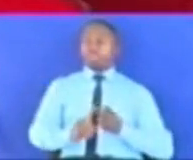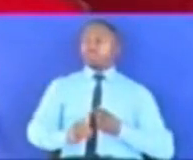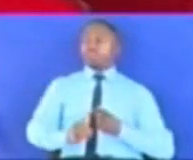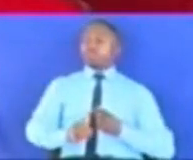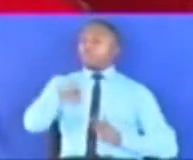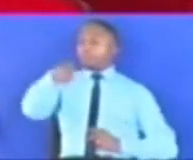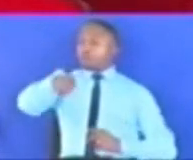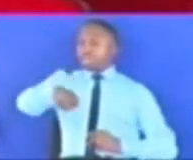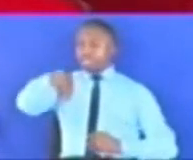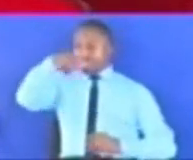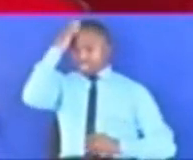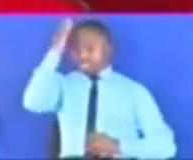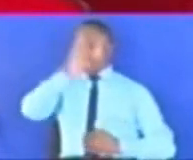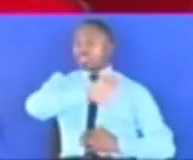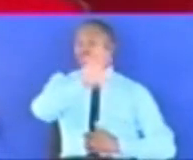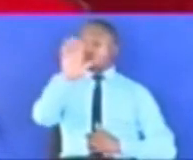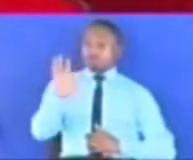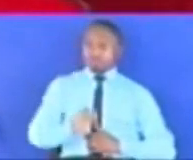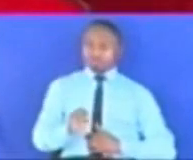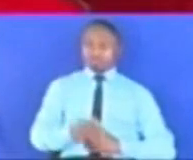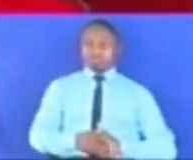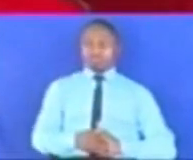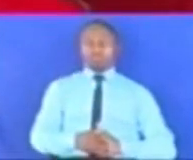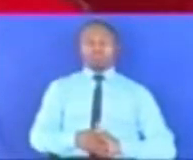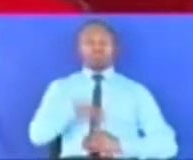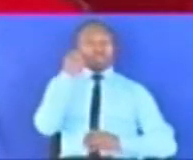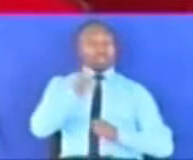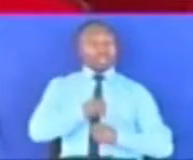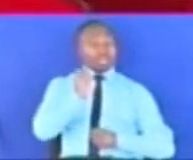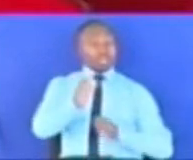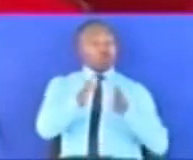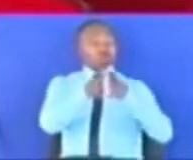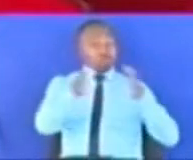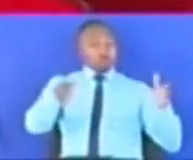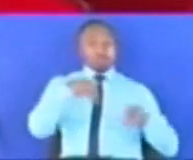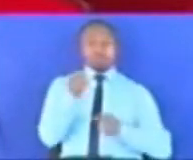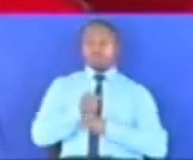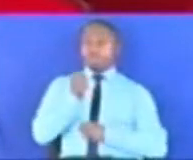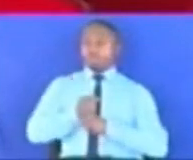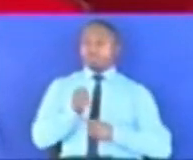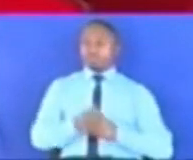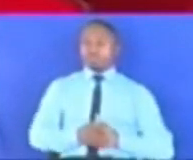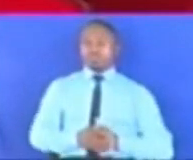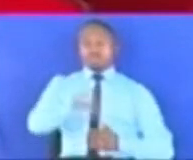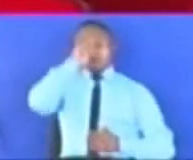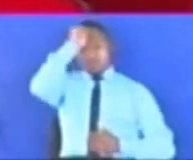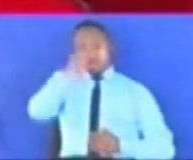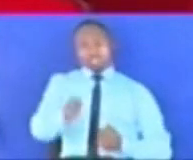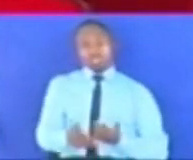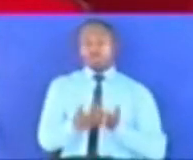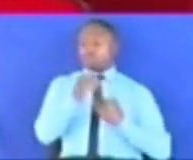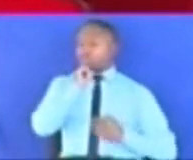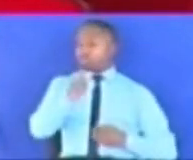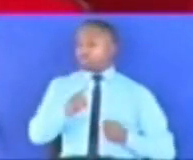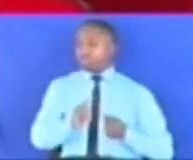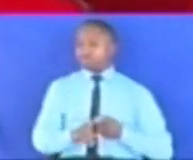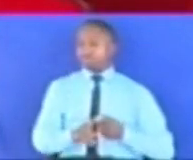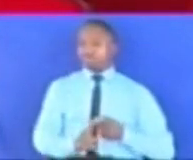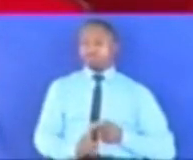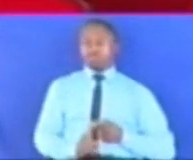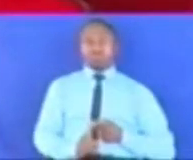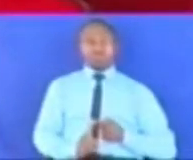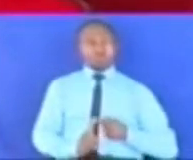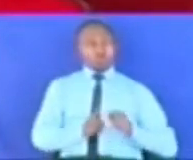napongeza serikali nzima kwa ujumla kwa kazi kubwa inayofanya. Mheshimiwa Naibu Spika,